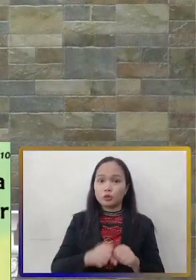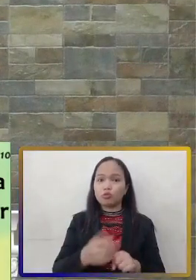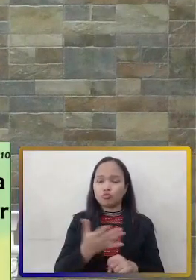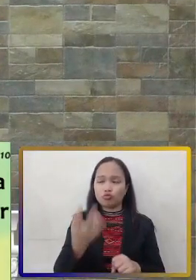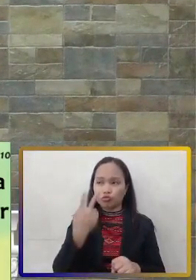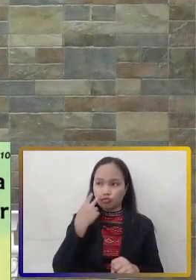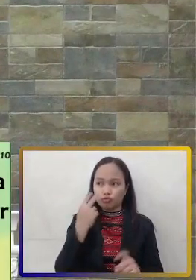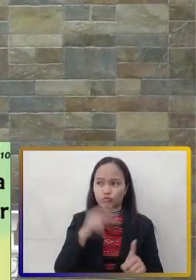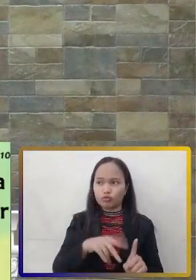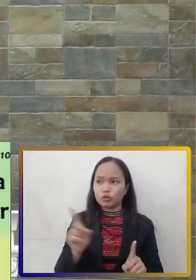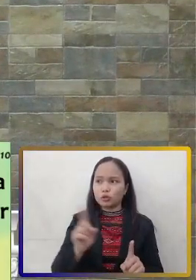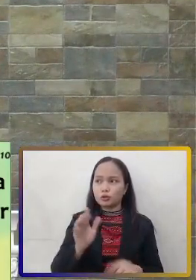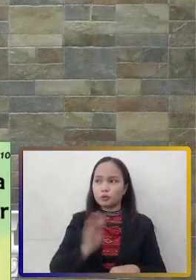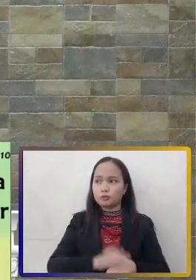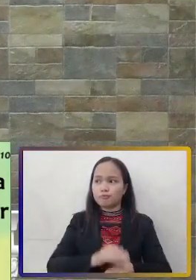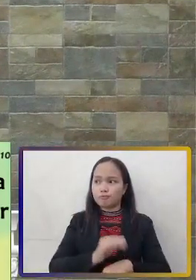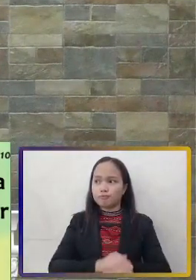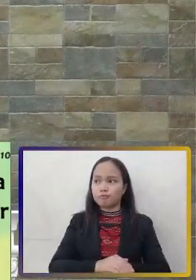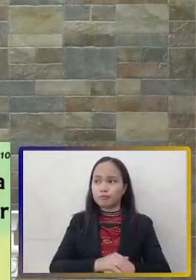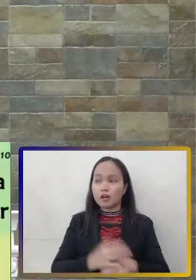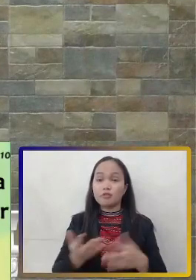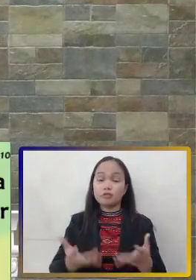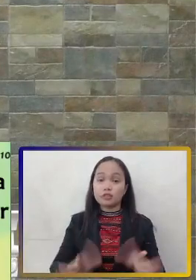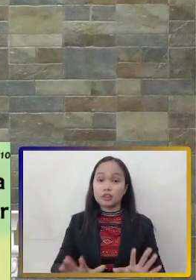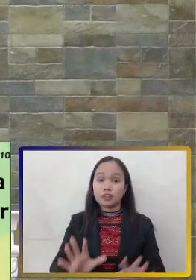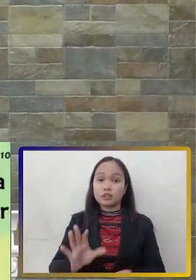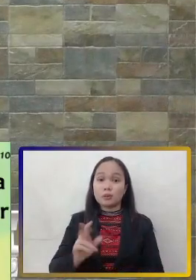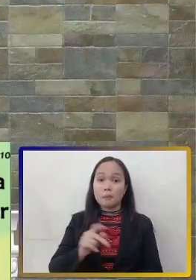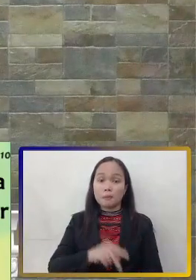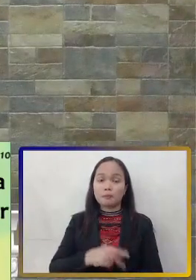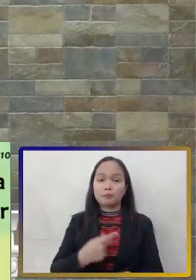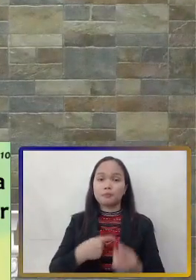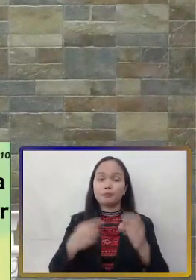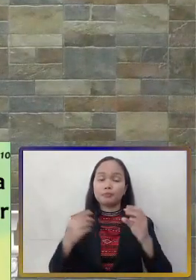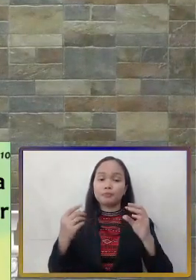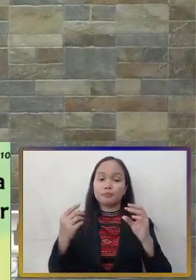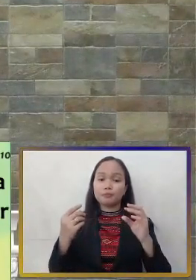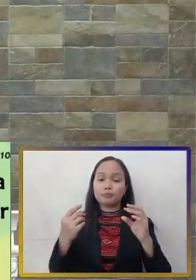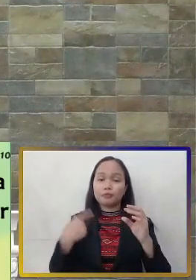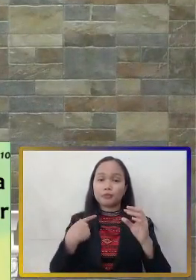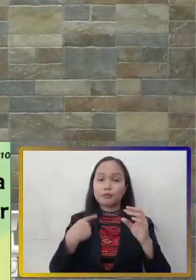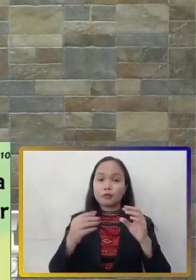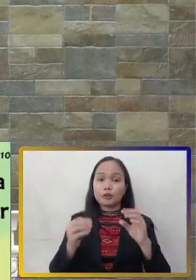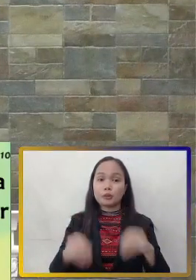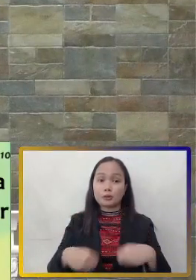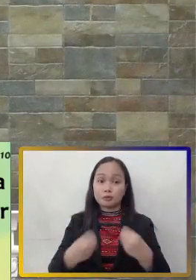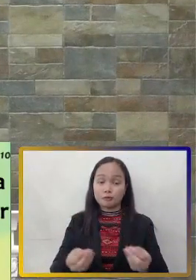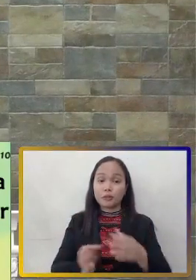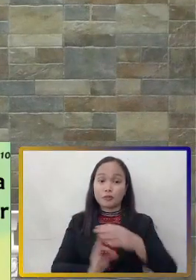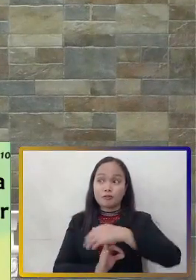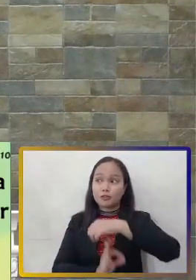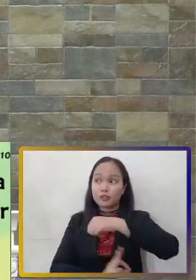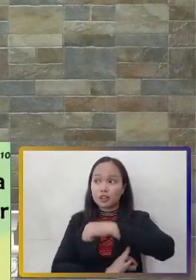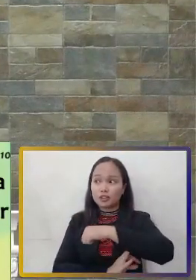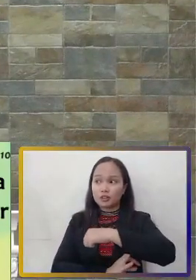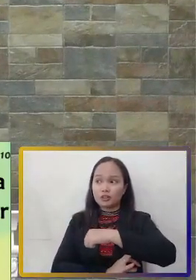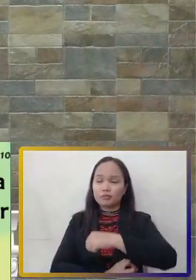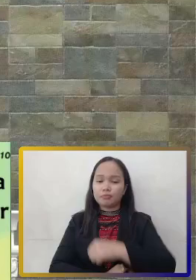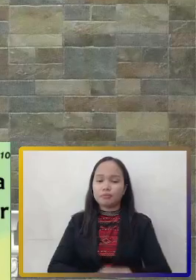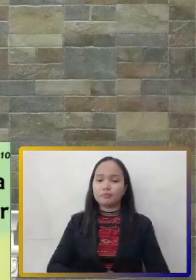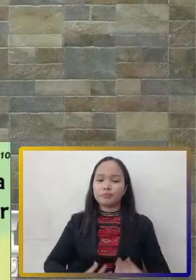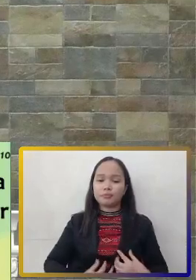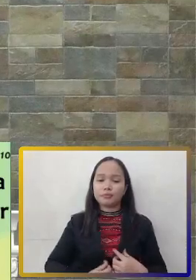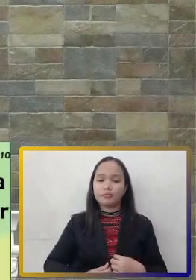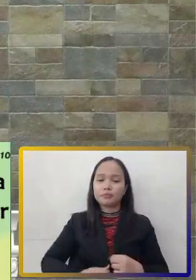warning. After the Apostle Paul laid the foundation, all right? Now, mamaya, maunawaan po natin kung sino